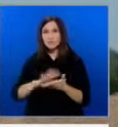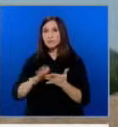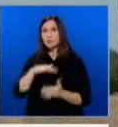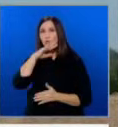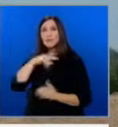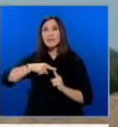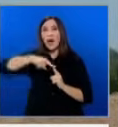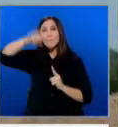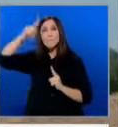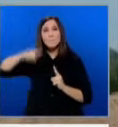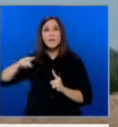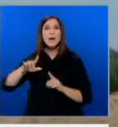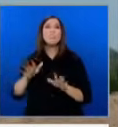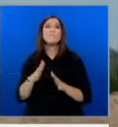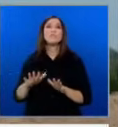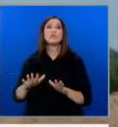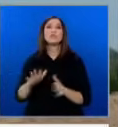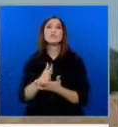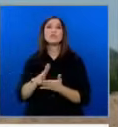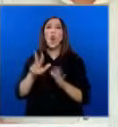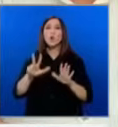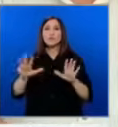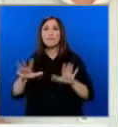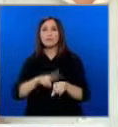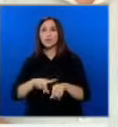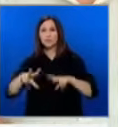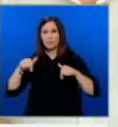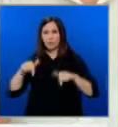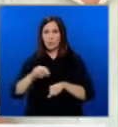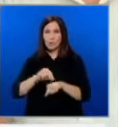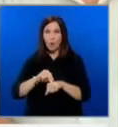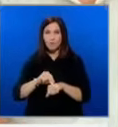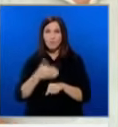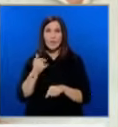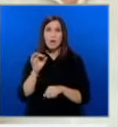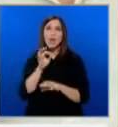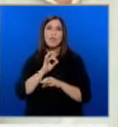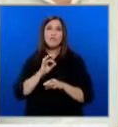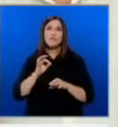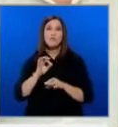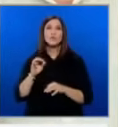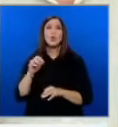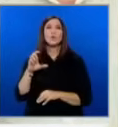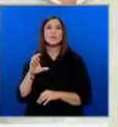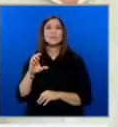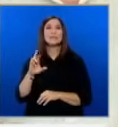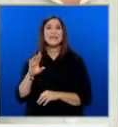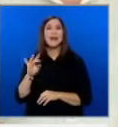достигна своя пик между 8 и 9 часа сутринта. Тук в Пловдив нямаме нито на серни, нито на азотни оксиди